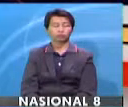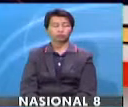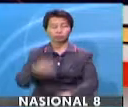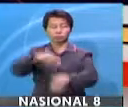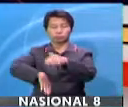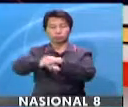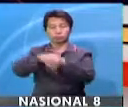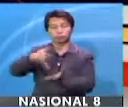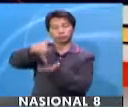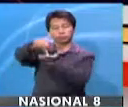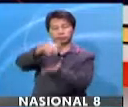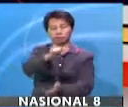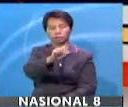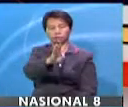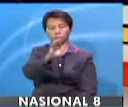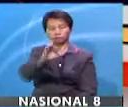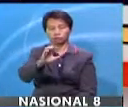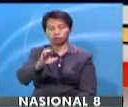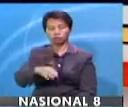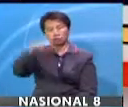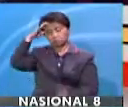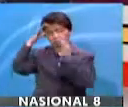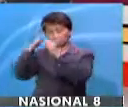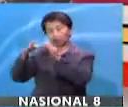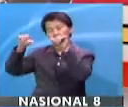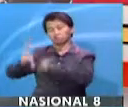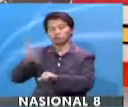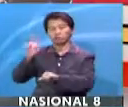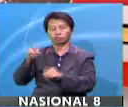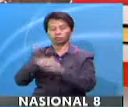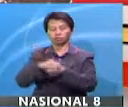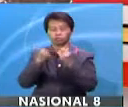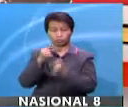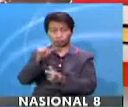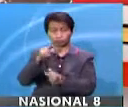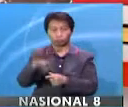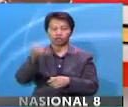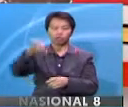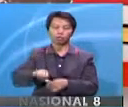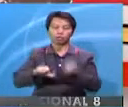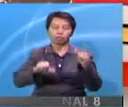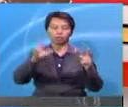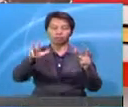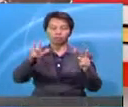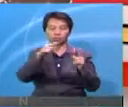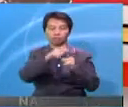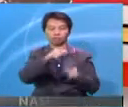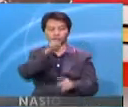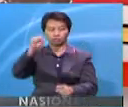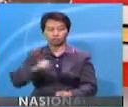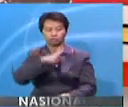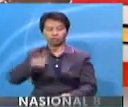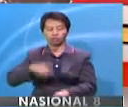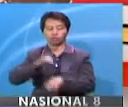bola sepak Piala AFC Pahang mencatat kekalahan kedua dalam saingan kumpulan G selepas tewas 1-3 kepada South China di stadium